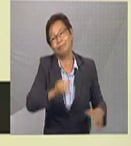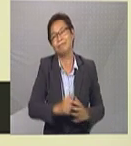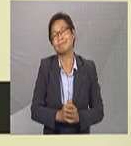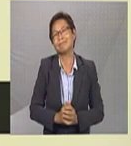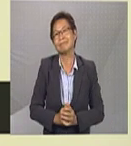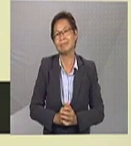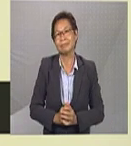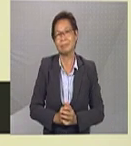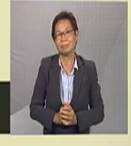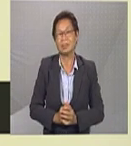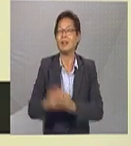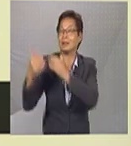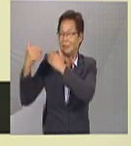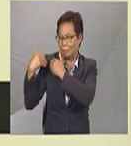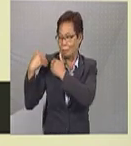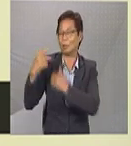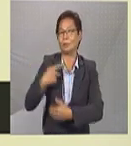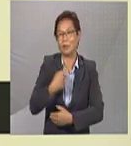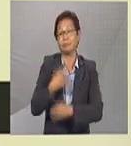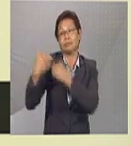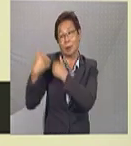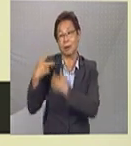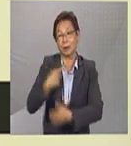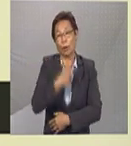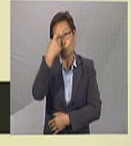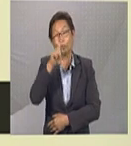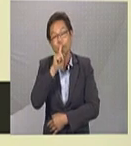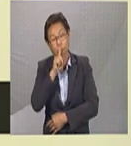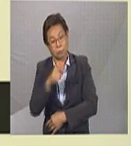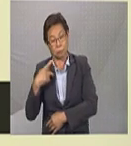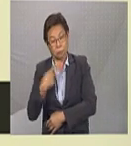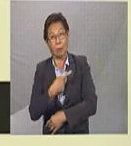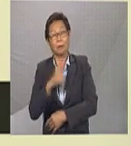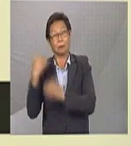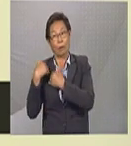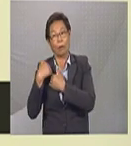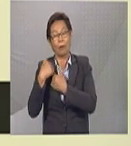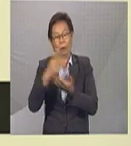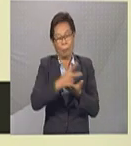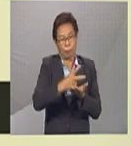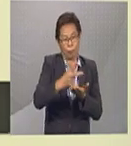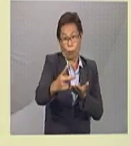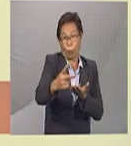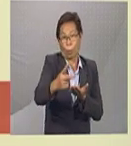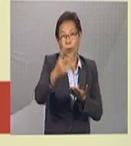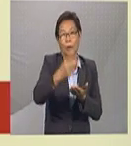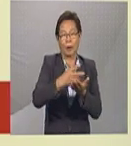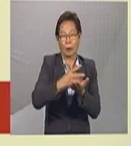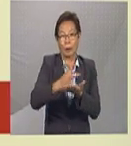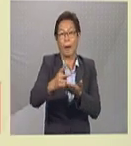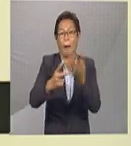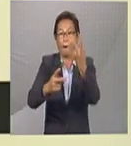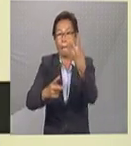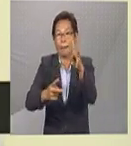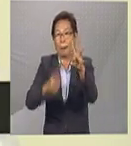Jadi tanggungjawab kita untuk memastikan bahawa selepas 2 minggu, iaitu selepas 14 hari bulan